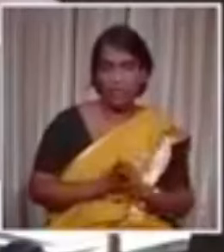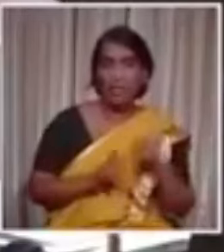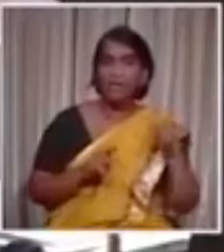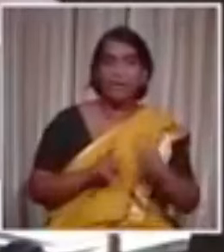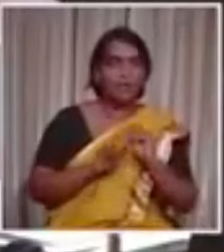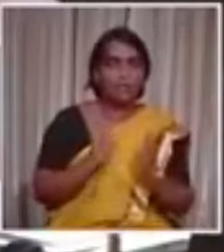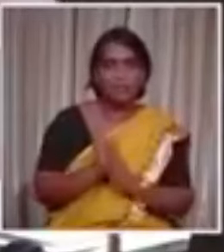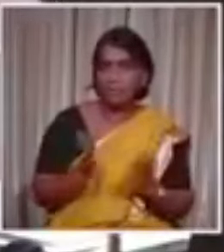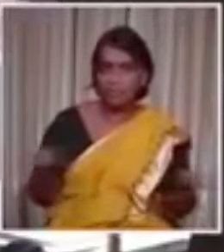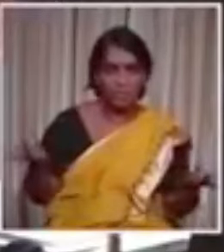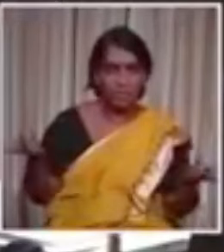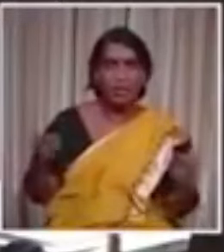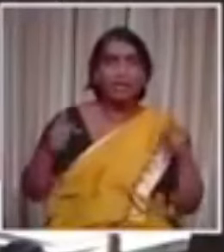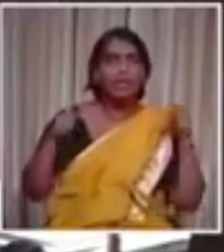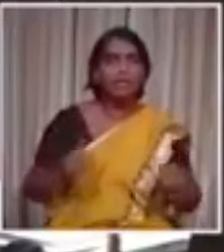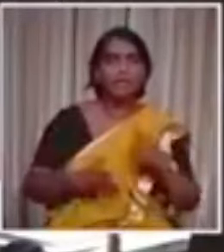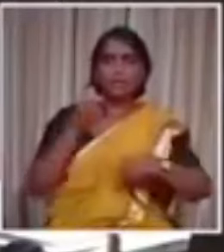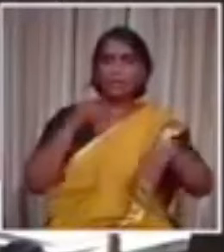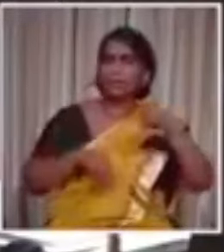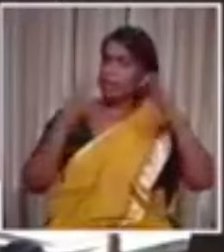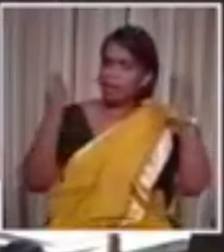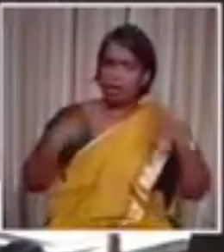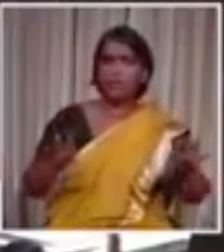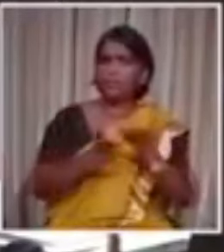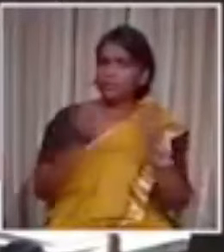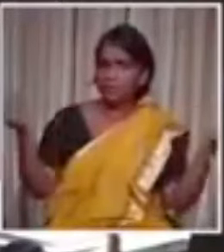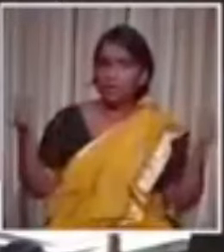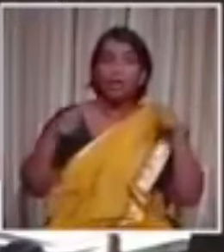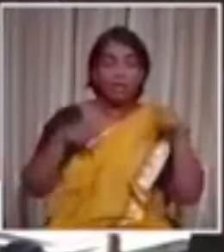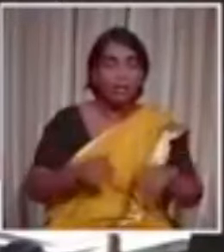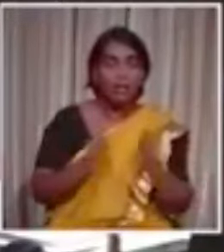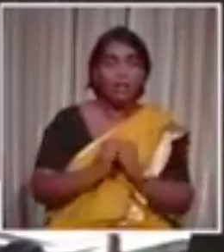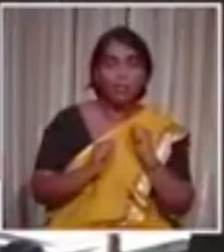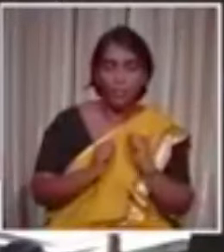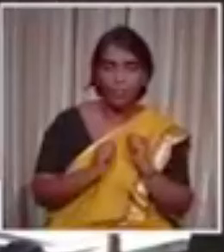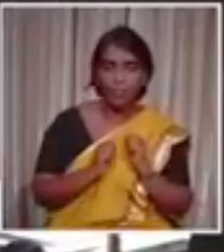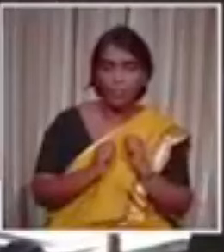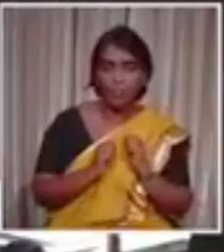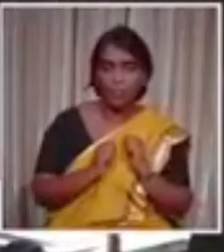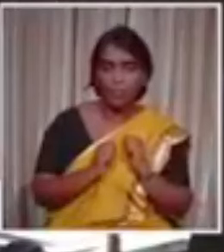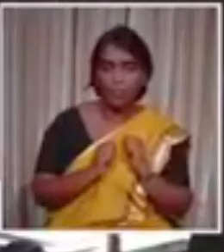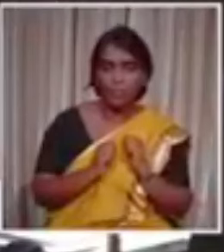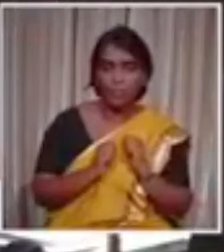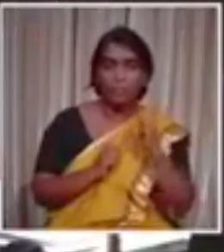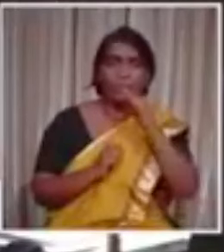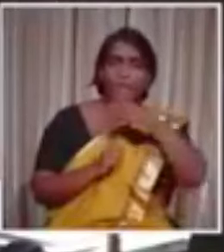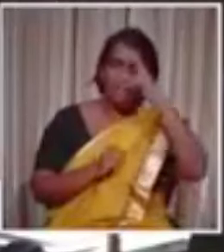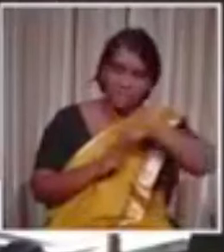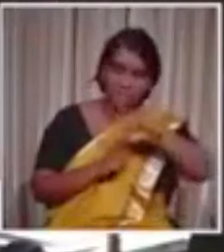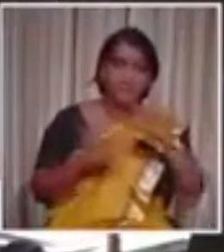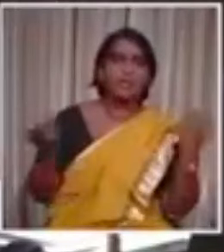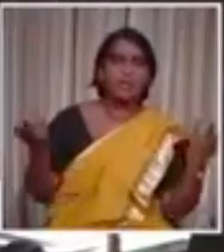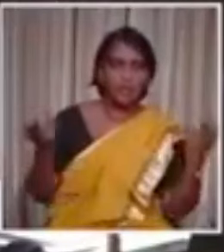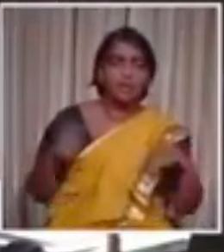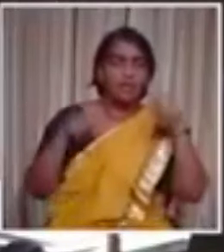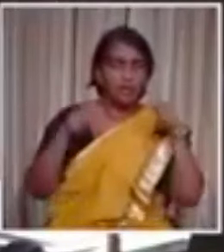ධූරයේ නේ. එහෙනම් ඒ ජනවරම අහෝසි. එහෙමනම් මොකද තිබෙන්නේ? ඒ ජනවරමට අවංක නැහැ. ඒ ජනවරමට අවංක නැහැ. ඒ නිසා දැන් කළ